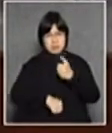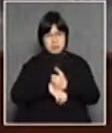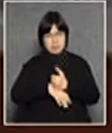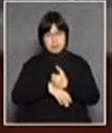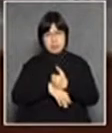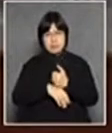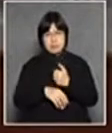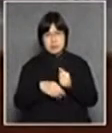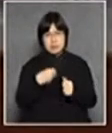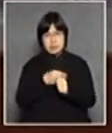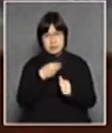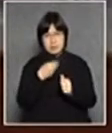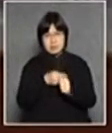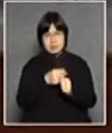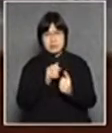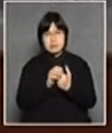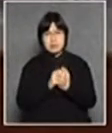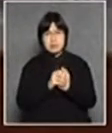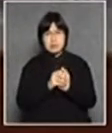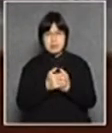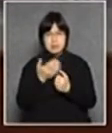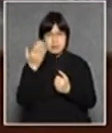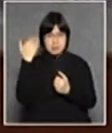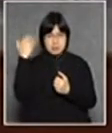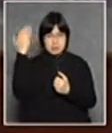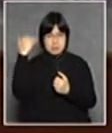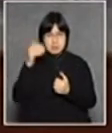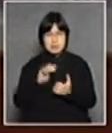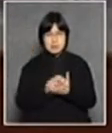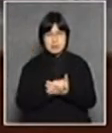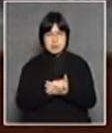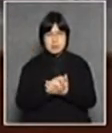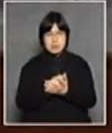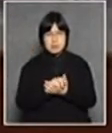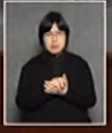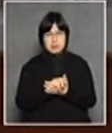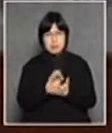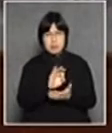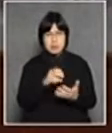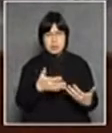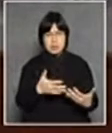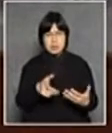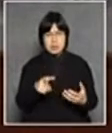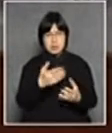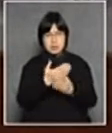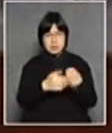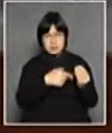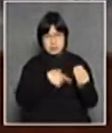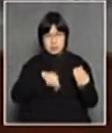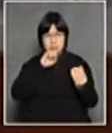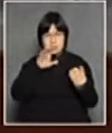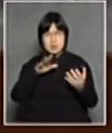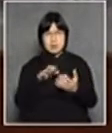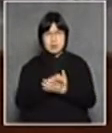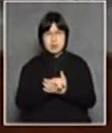嘅培訓裏邊嚟講話咧，其實喺過去裏邊嚟講係冇好似而家阿葉劉淑儀所講嘅底下裏邊嚟講話咧，其